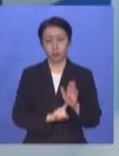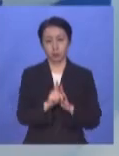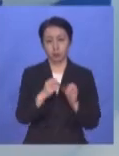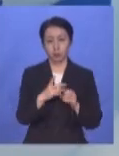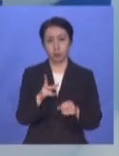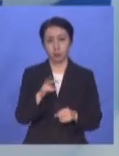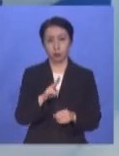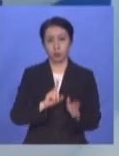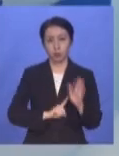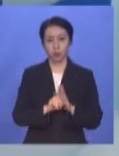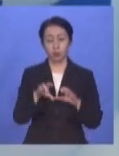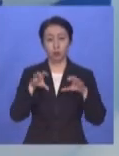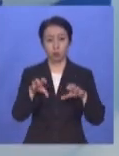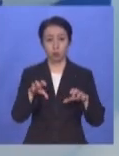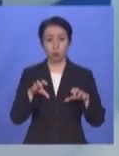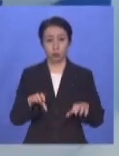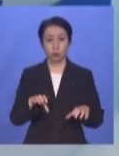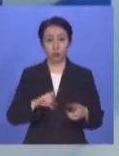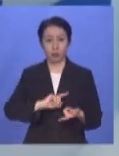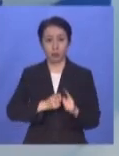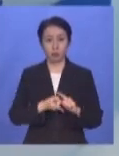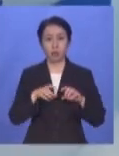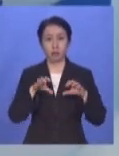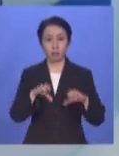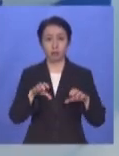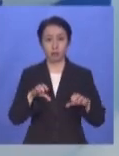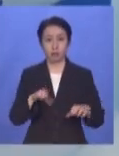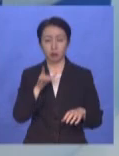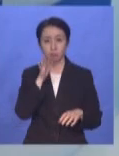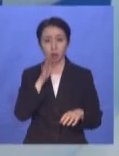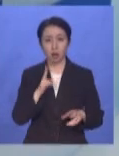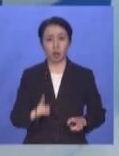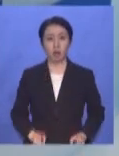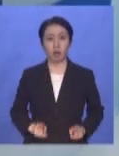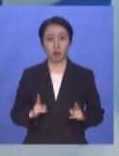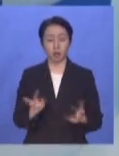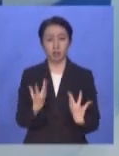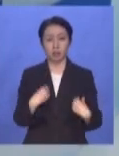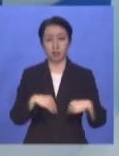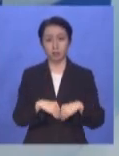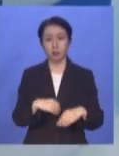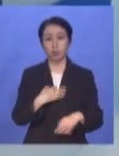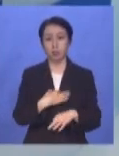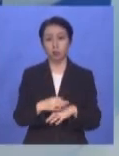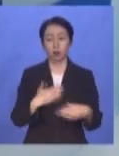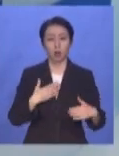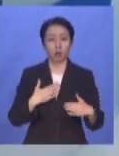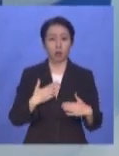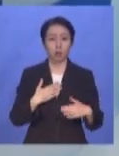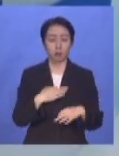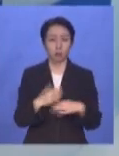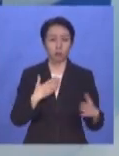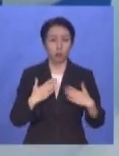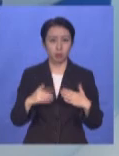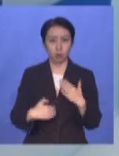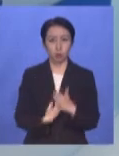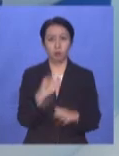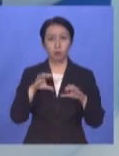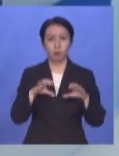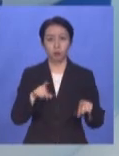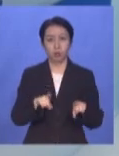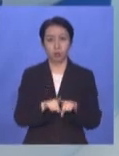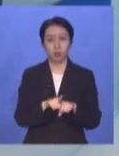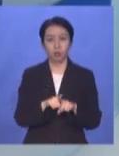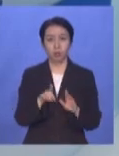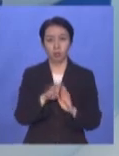С 15 июня вступят в законную силу изменения в законодательстве в рамках криминализации семейно-бытового насилия. Новым законом